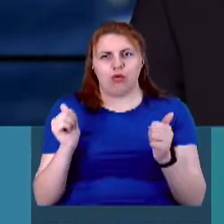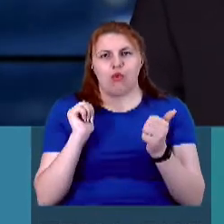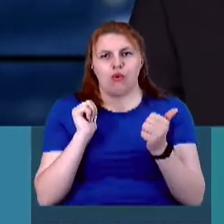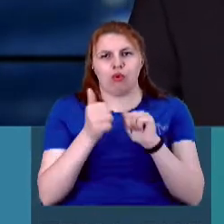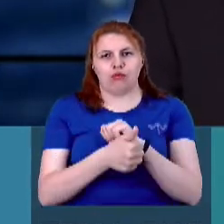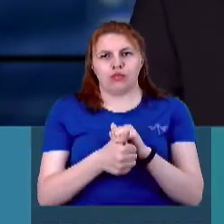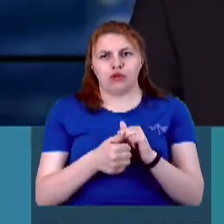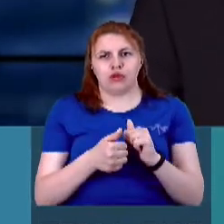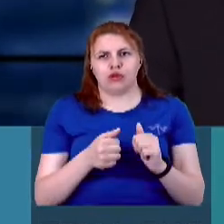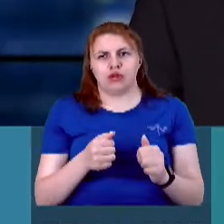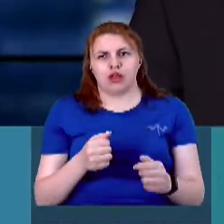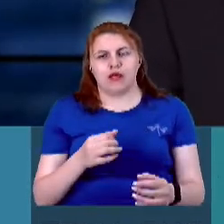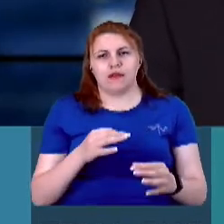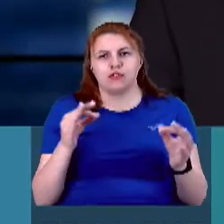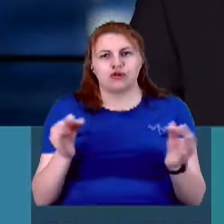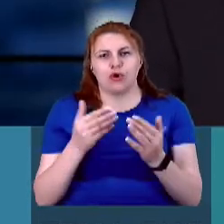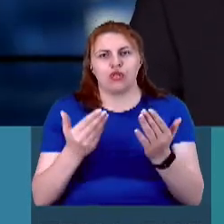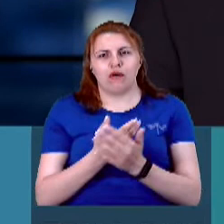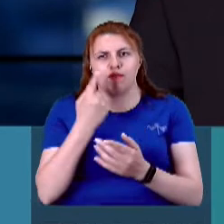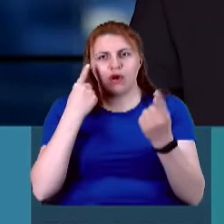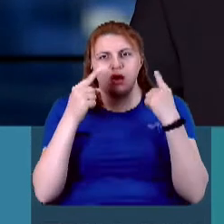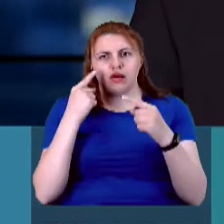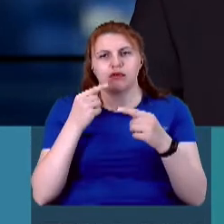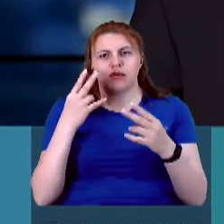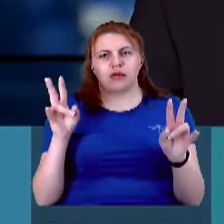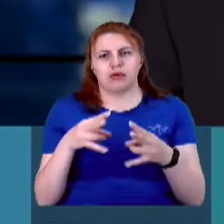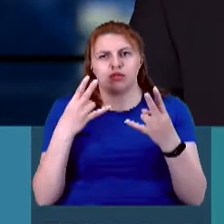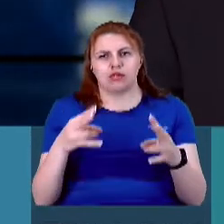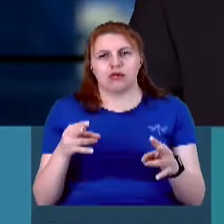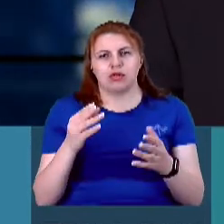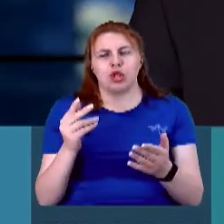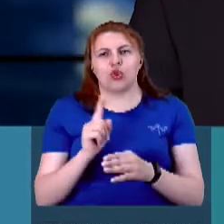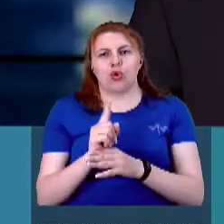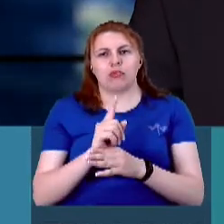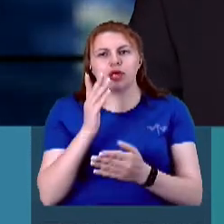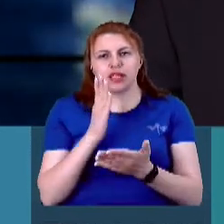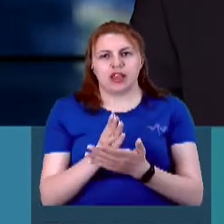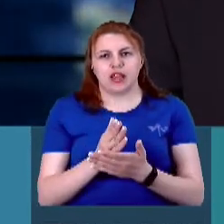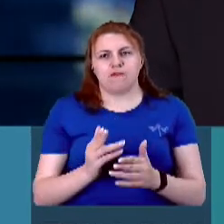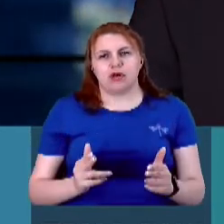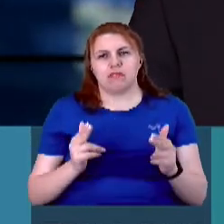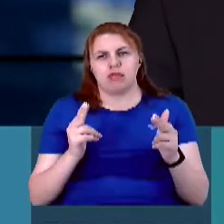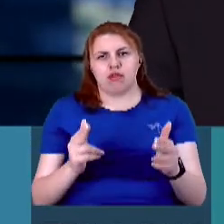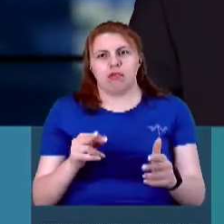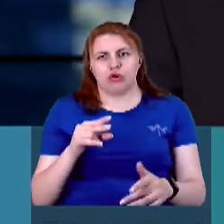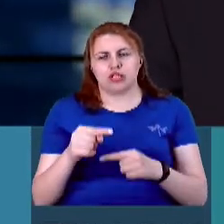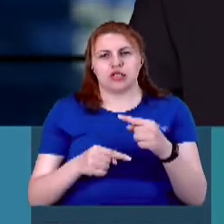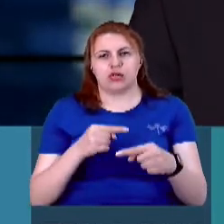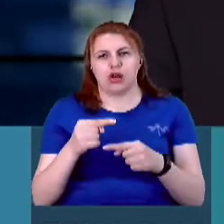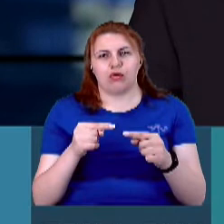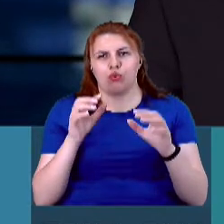нічого нового тут вигадувати не потрібно. Ці норми є в Кримінальному процесуальному кодексі. Це і захист